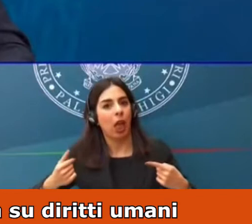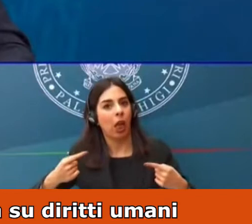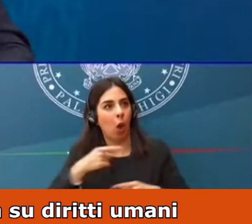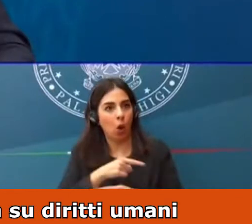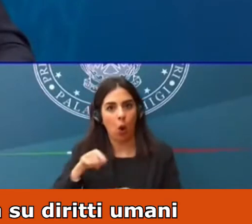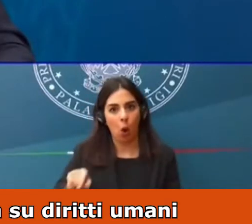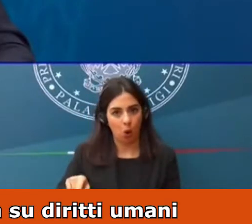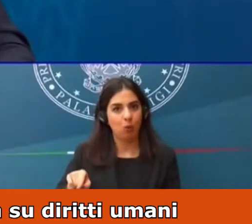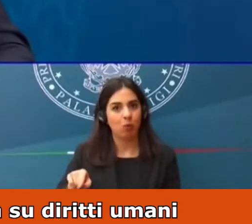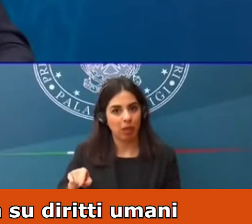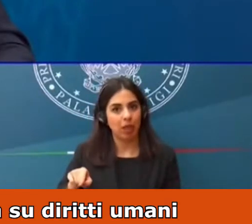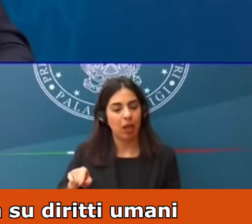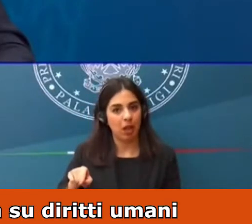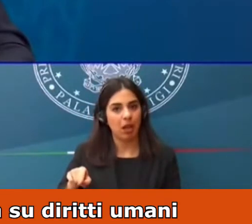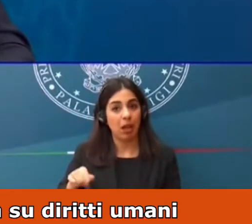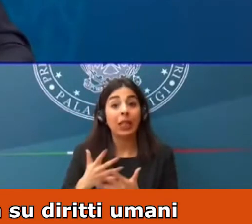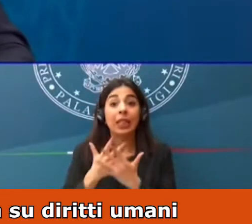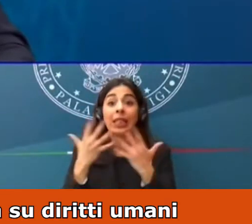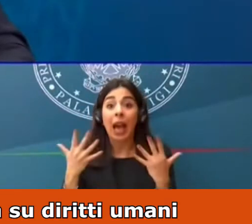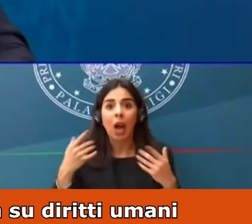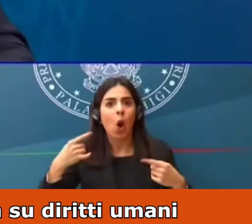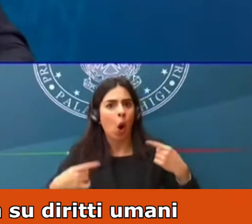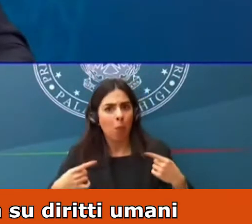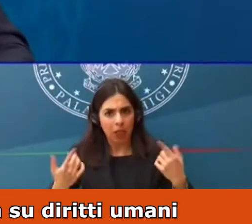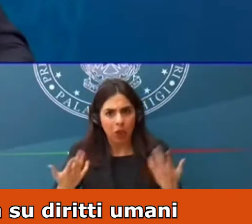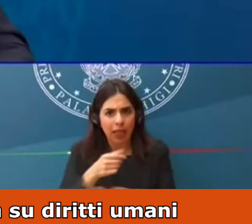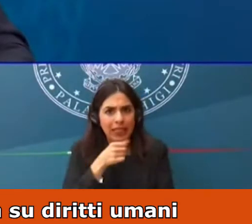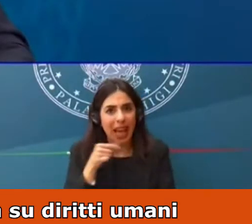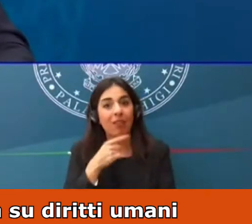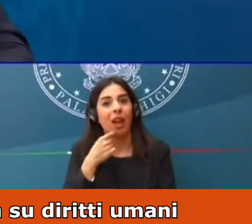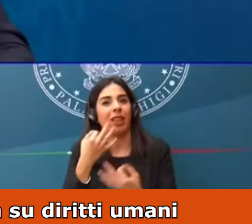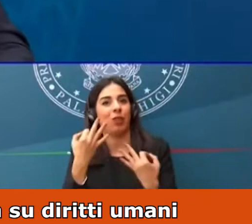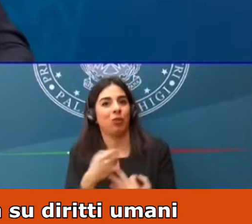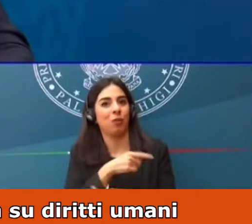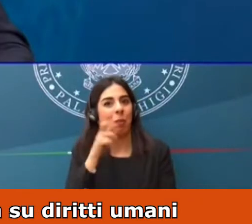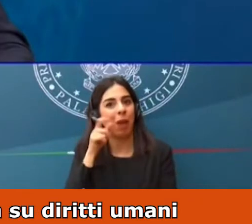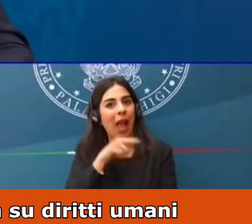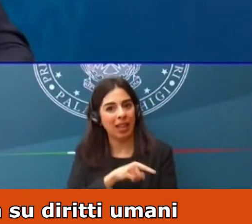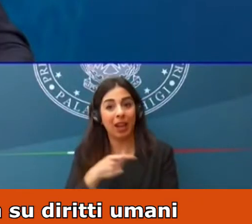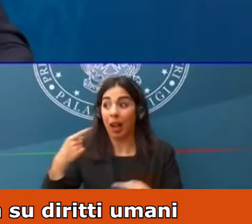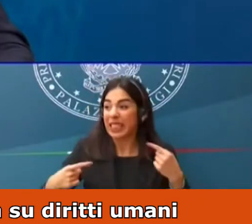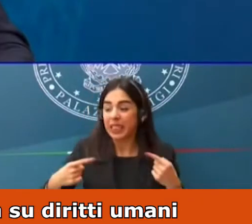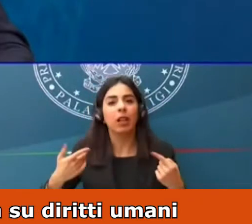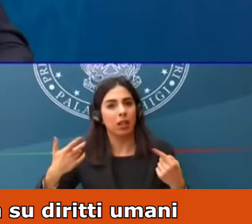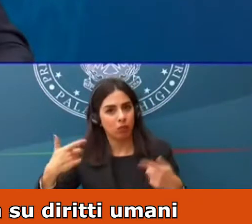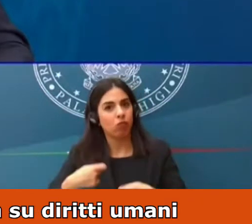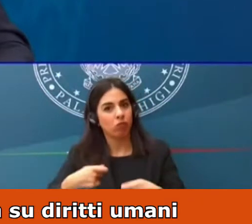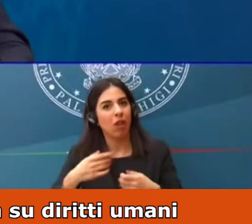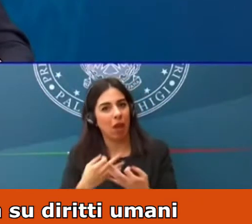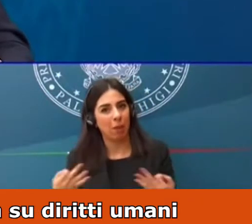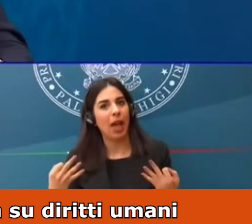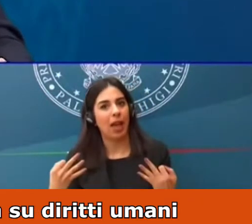la competizione è anche benvenuta, così ha detto Biden, questa competizione, ma